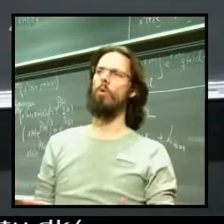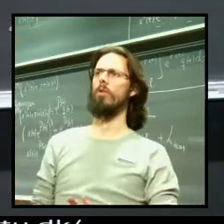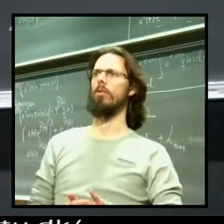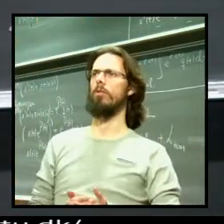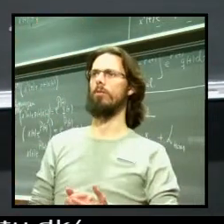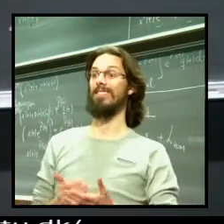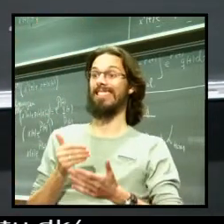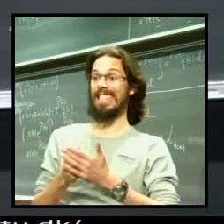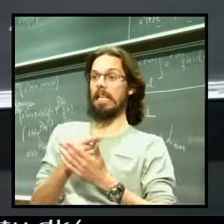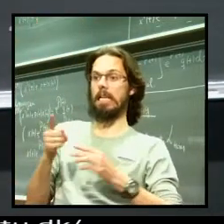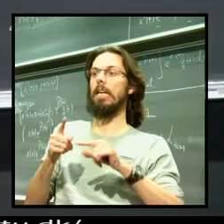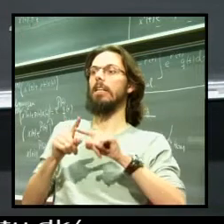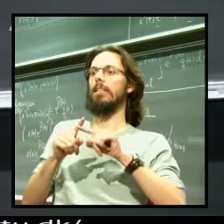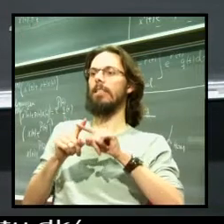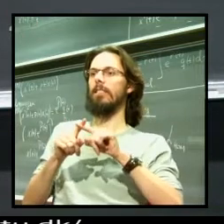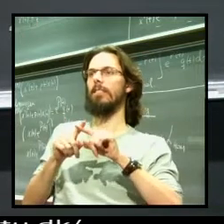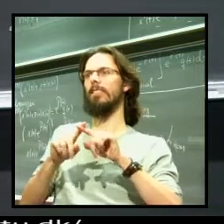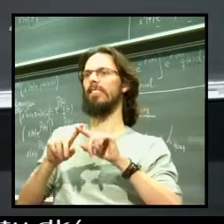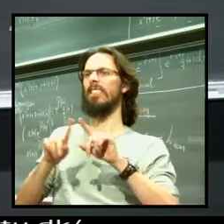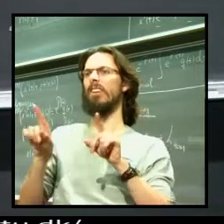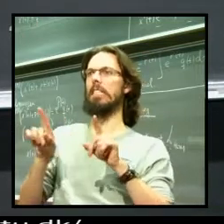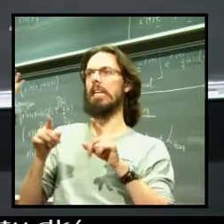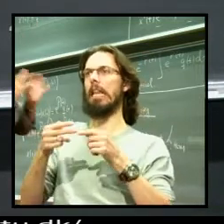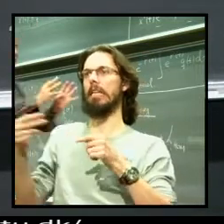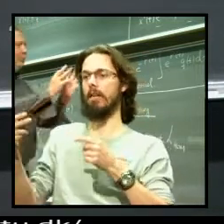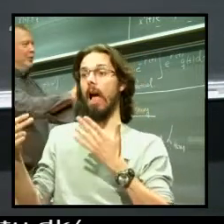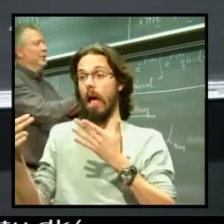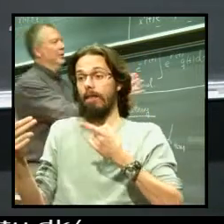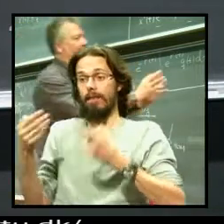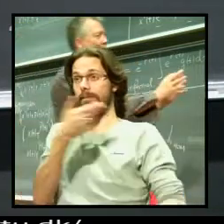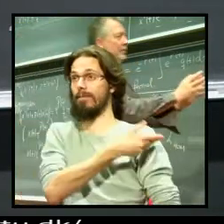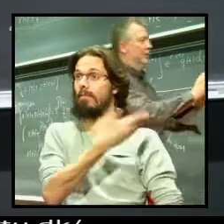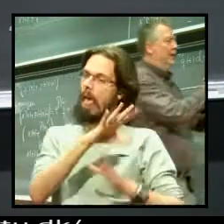til den differentialligning. Læg mærke til, at